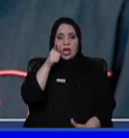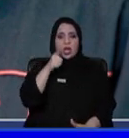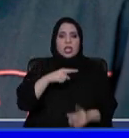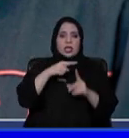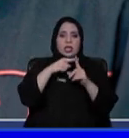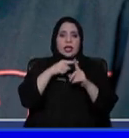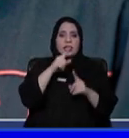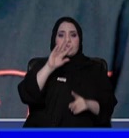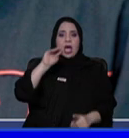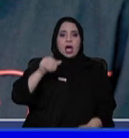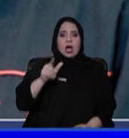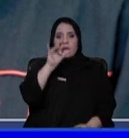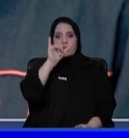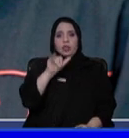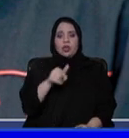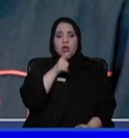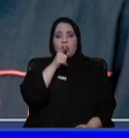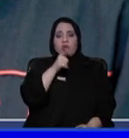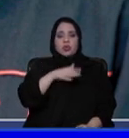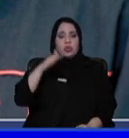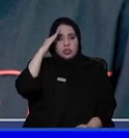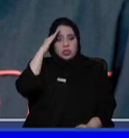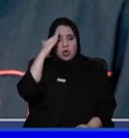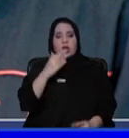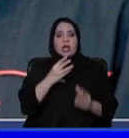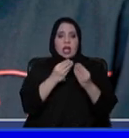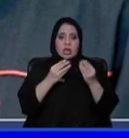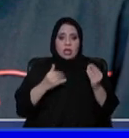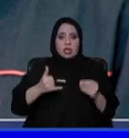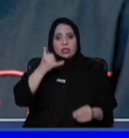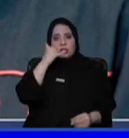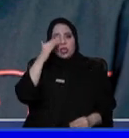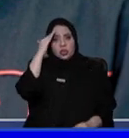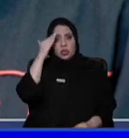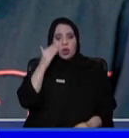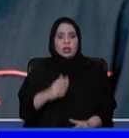جزيلا لك القس هاني عزيز راعي الكنيسة الإنجيلية الوطنية ورئيس جمعية البيارق البيضاء.